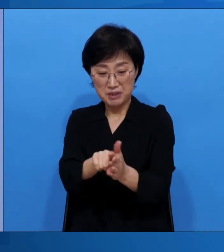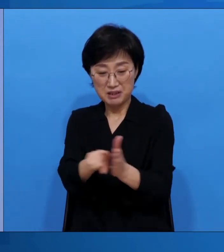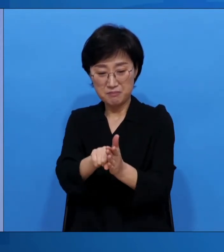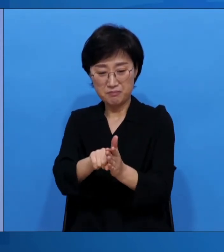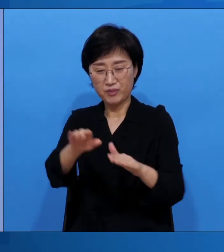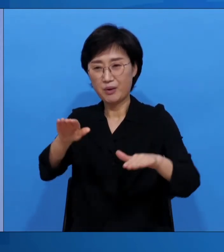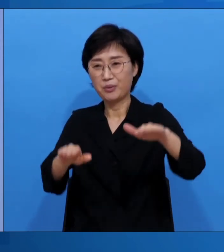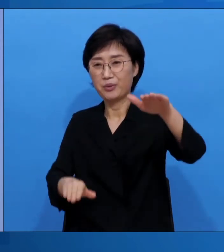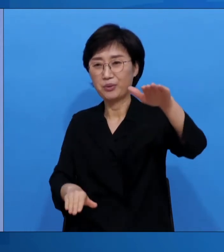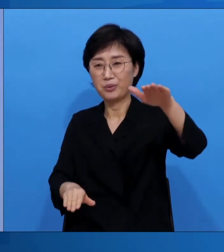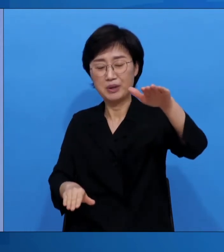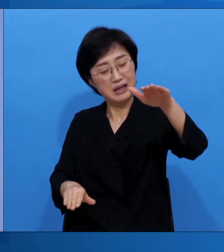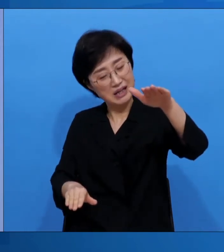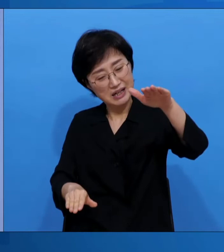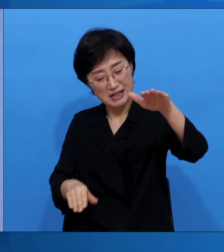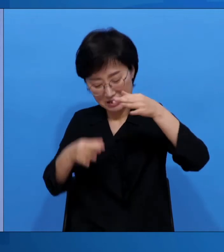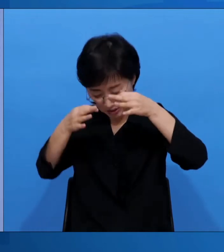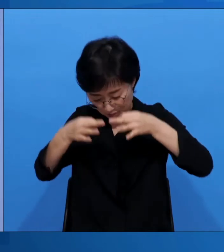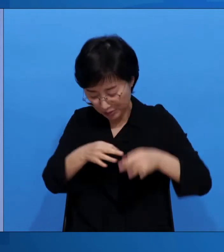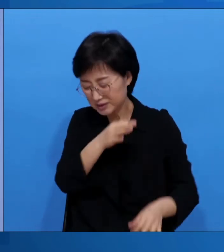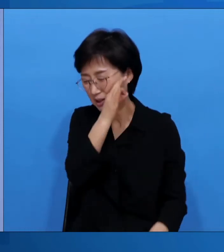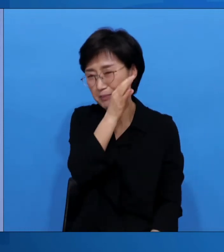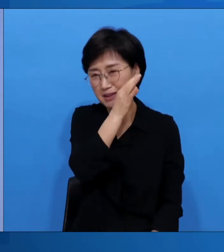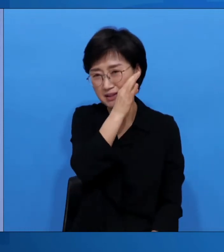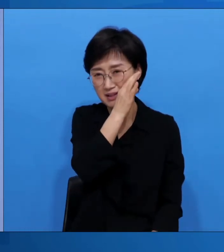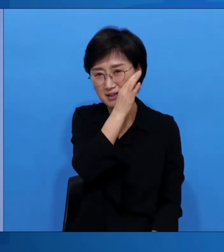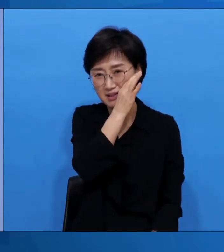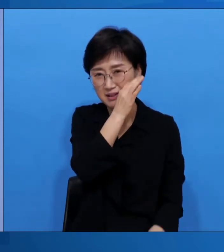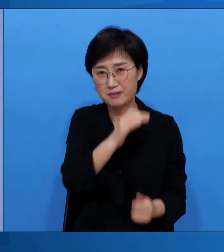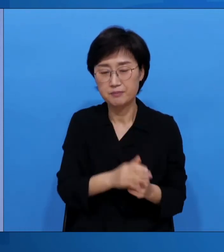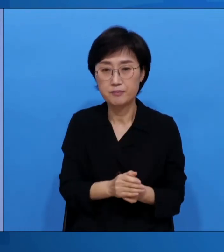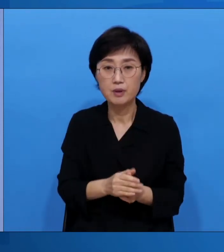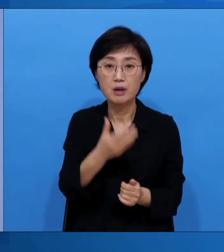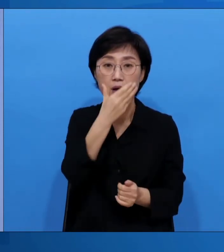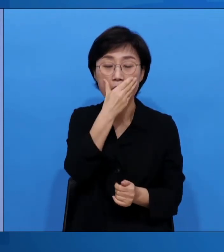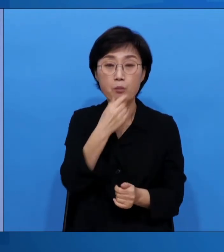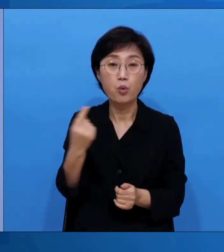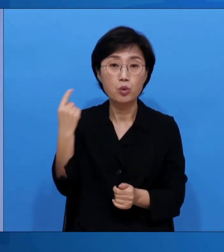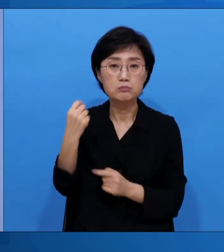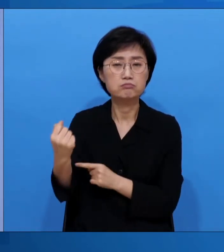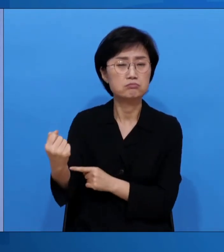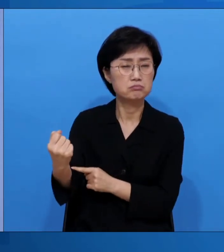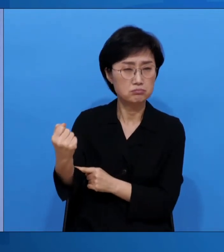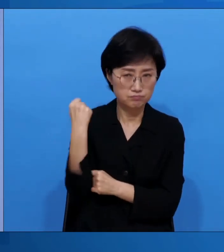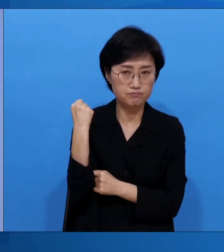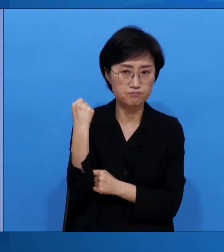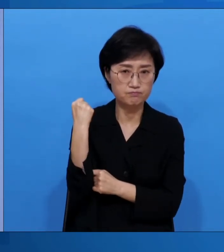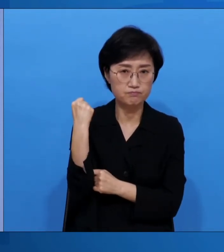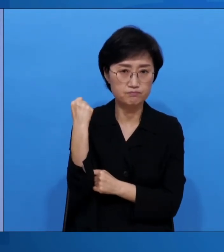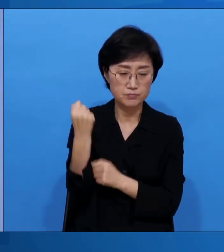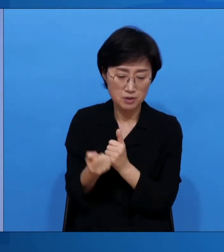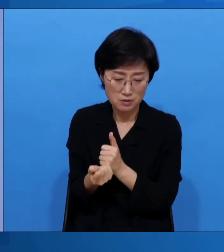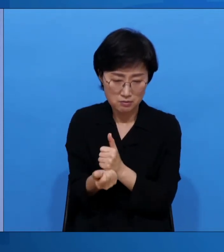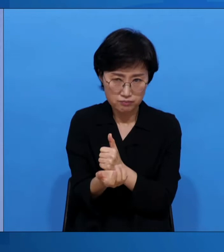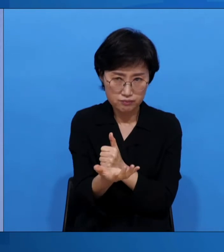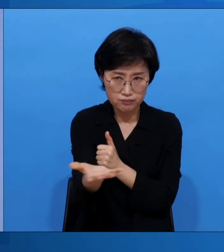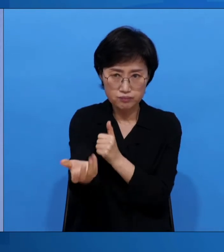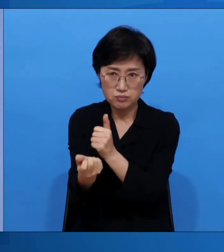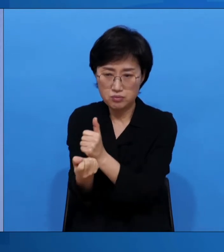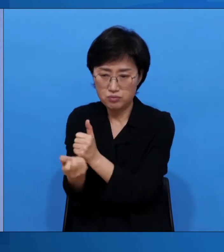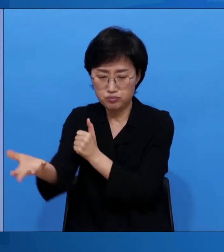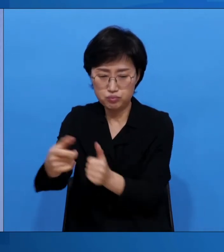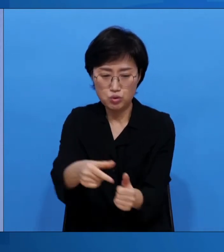pastor. 이 힘이 얼마나 대단한지요. 많은 사람 살려요. How great is this power? It went on to save many